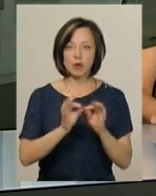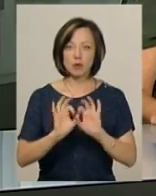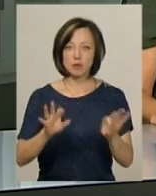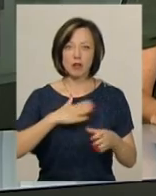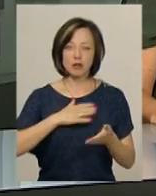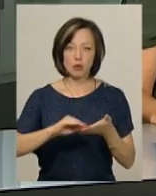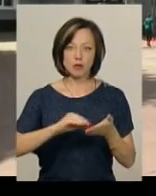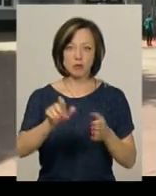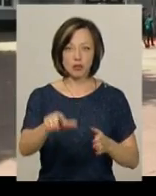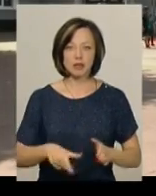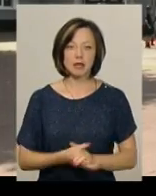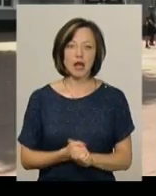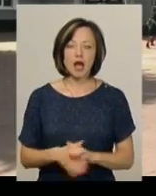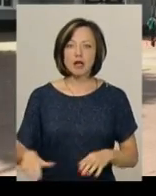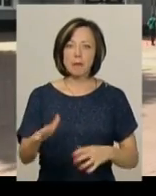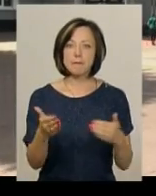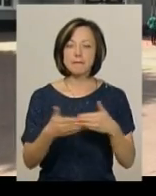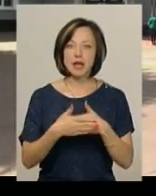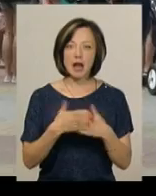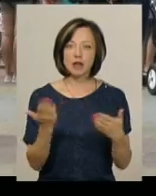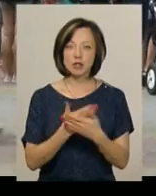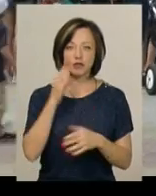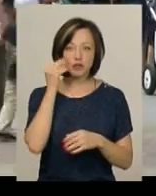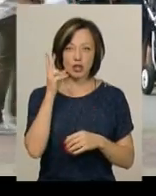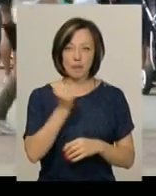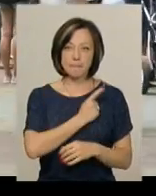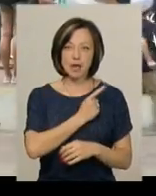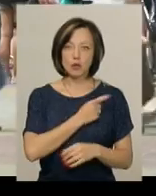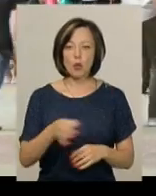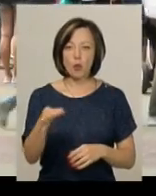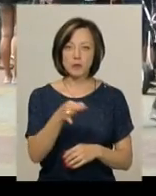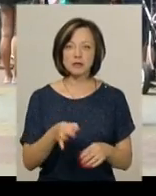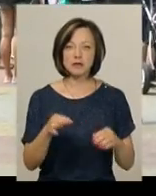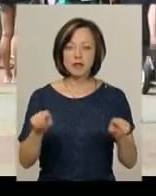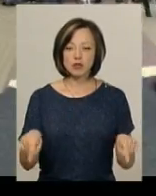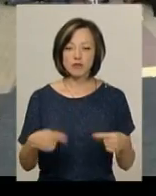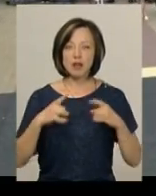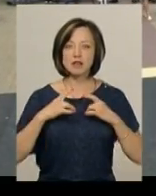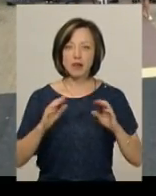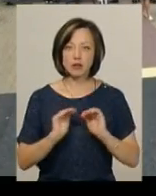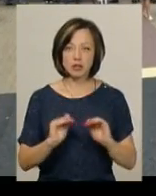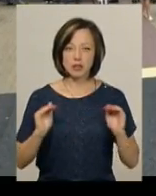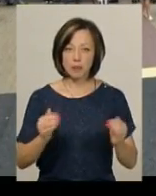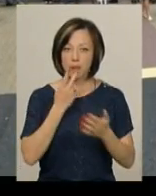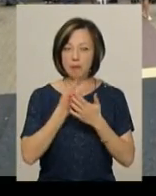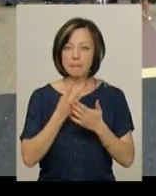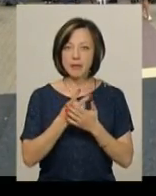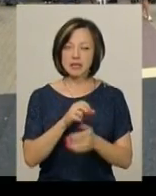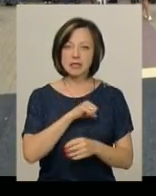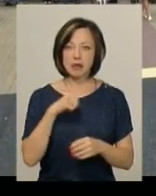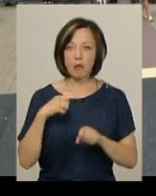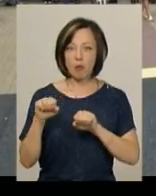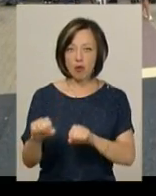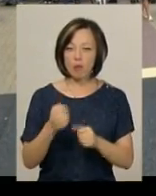Аріон. На майданчику біля кінотеатру Шевченка патрульні області влаштували дитяче свято. Демонстрували прийоми самооборони і